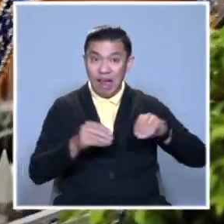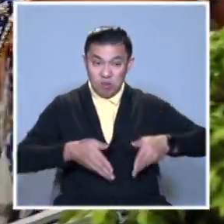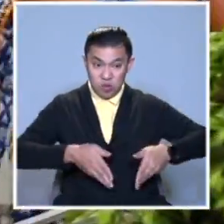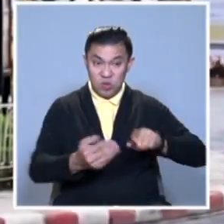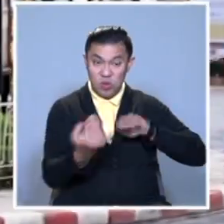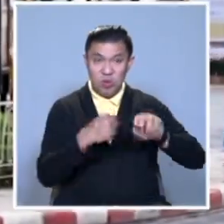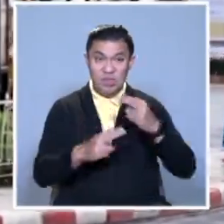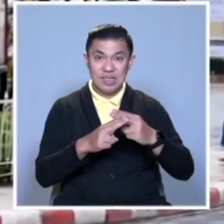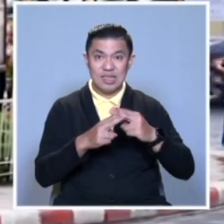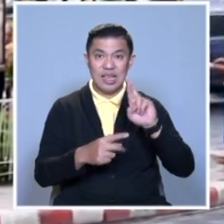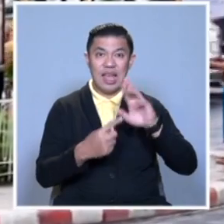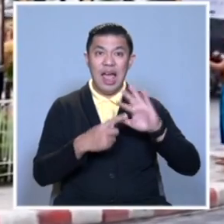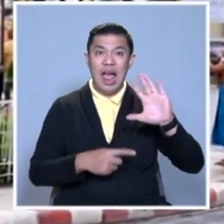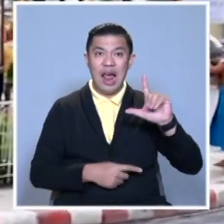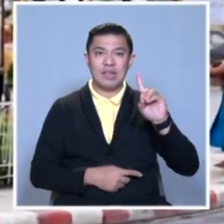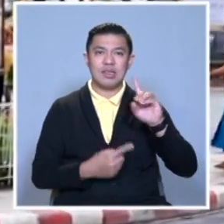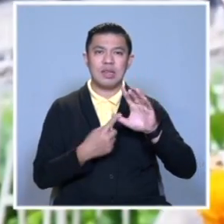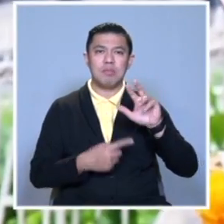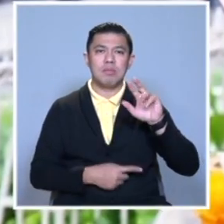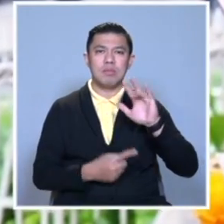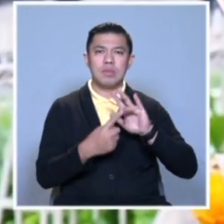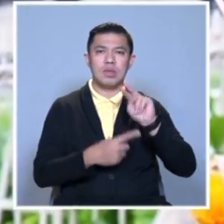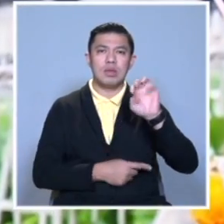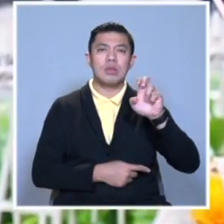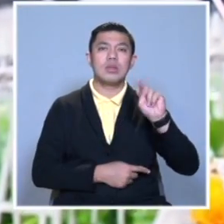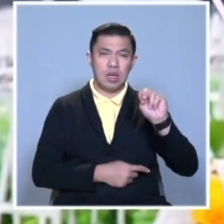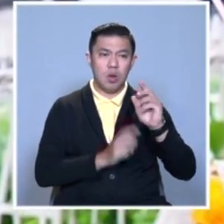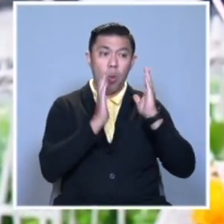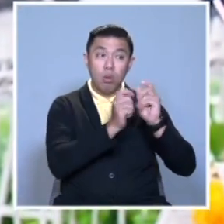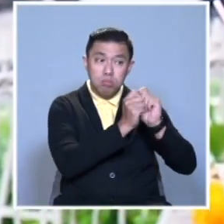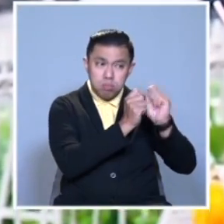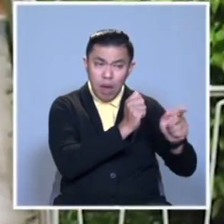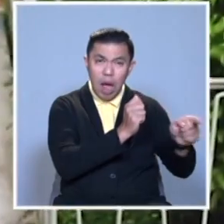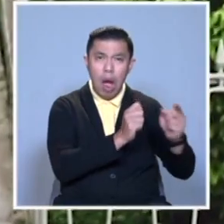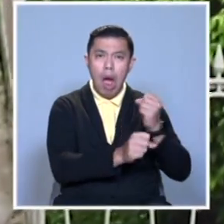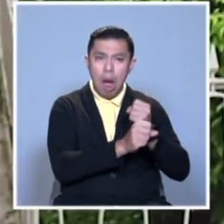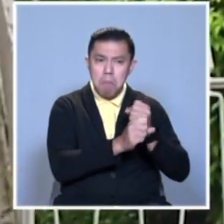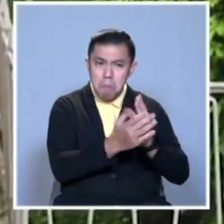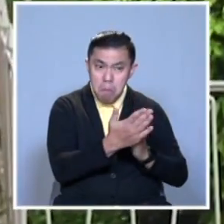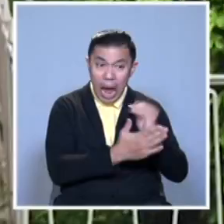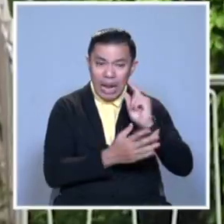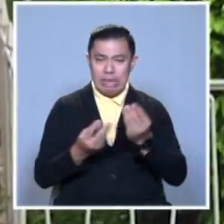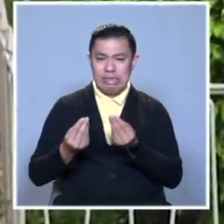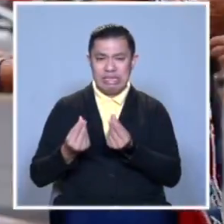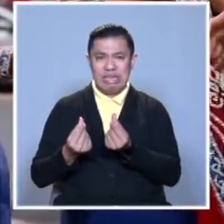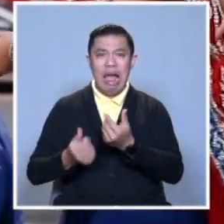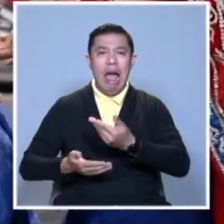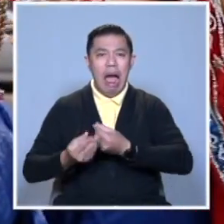ำเนินในใกล้โรงแรมรัตนโกสินทร์หลังผู้ว่าจ้างประสบความสำเร็จเกี่ยวกับเรื่องที่ดินเ